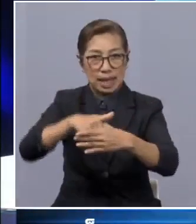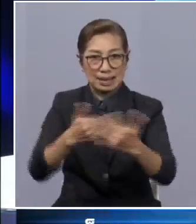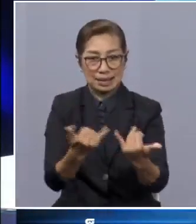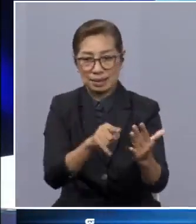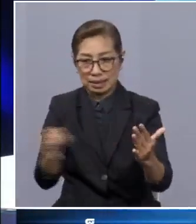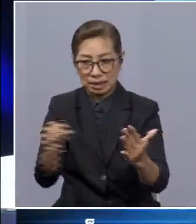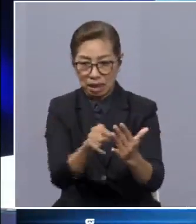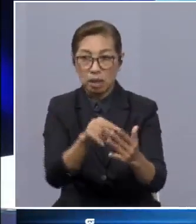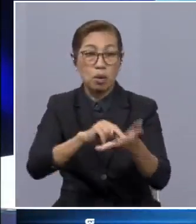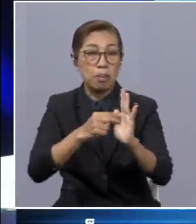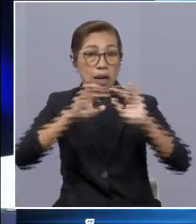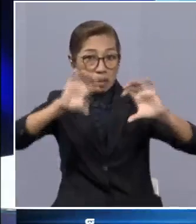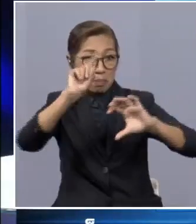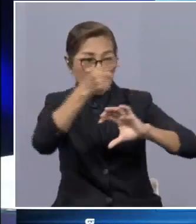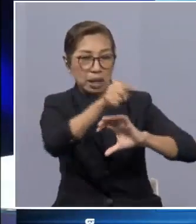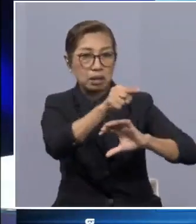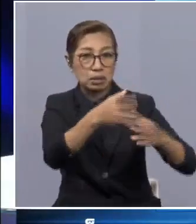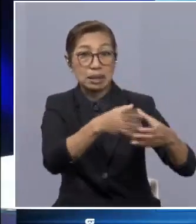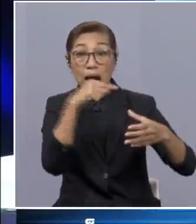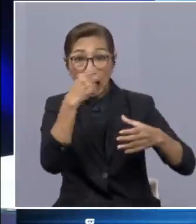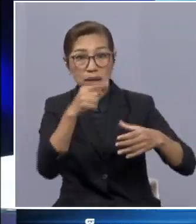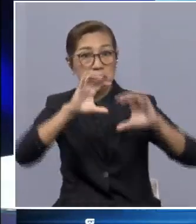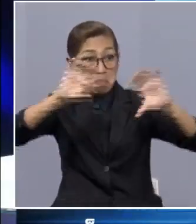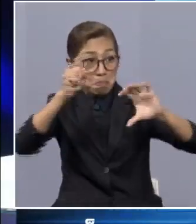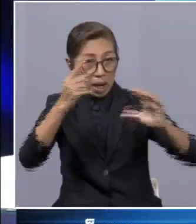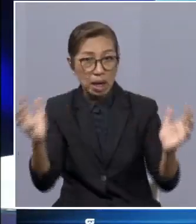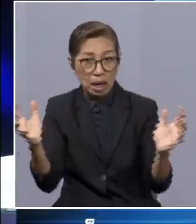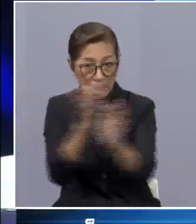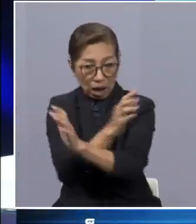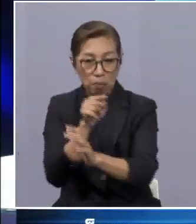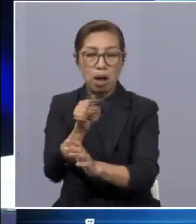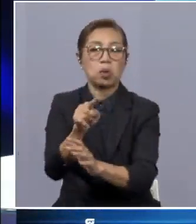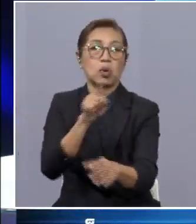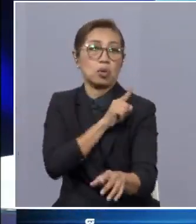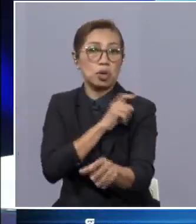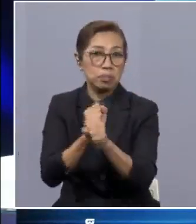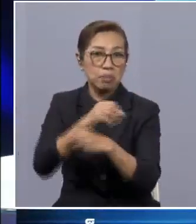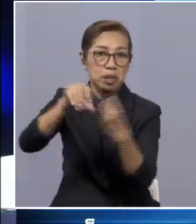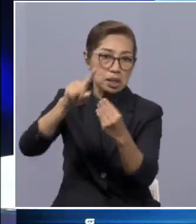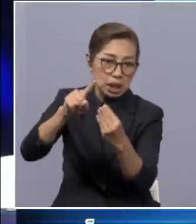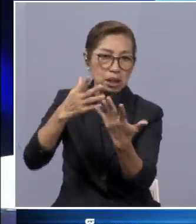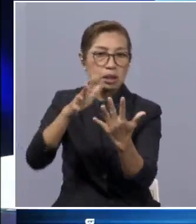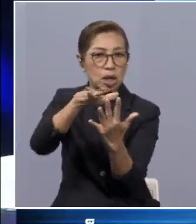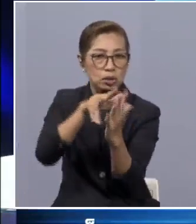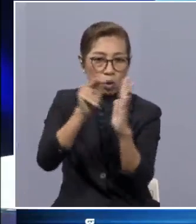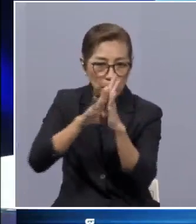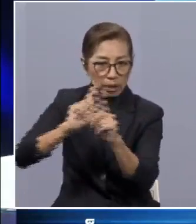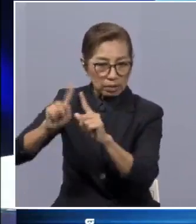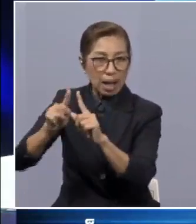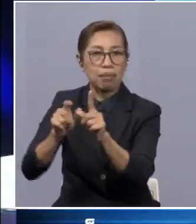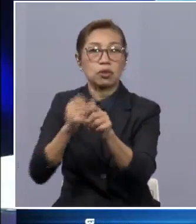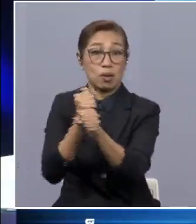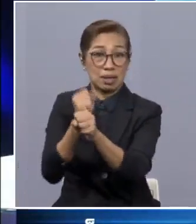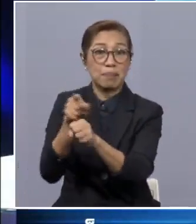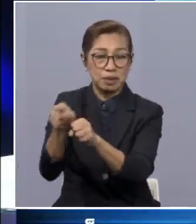ที่จะเข้ามาบริหารประเทศเนี่ยก็มีอยู่อีกเยอะเลยเหมือนกันเรื่องของเศรษฐกิจเองเรื่องของนโยบายที่ต้องจับตาขณะเดียวกันตัวของพลเอกประยุทธ์เองก็ต้องลุ้นกันนะครับ